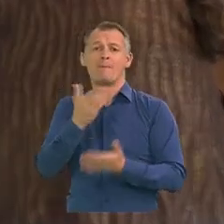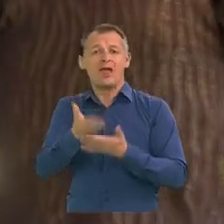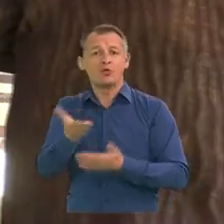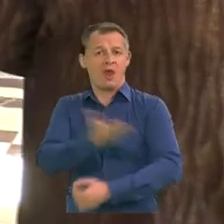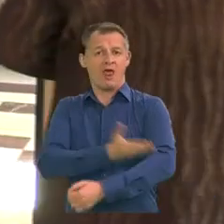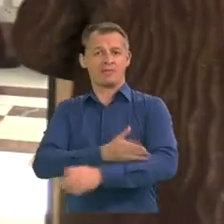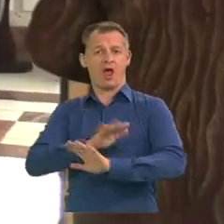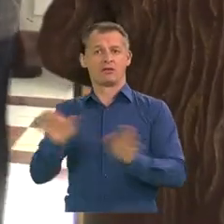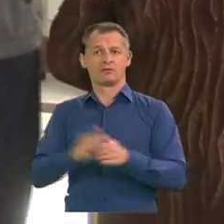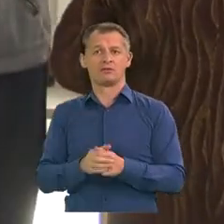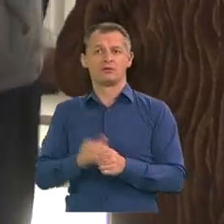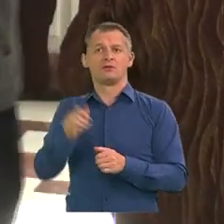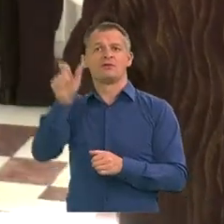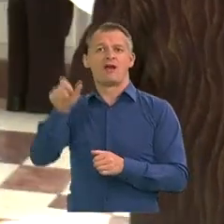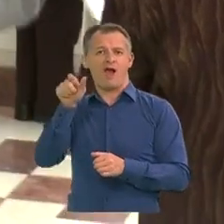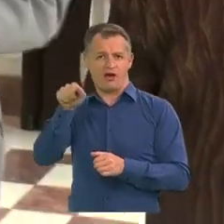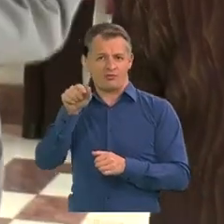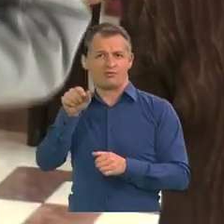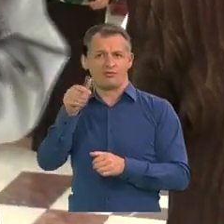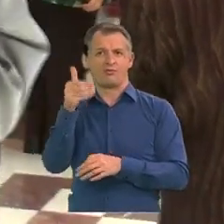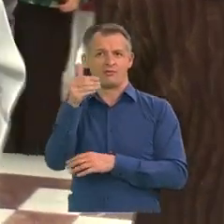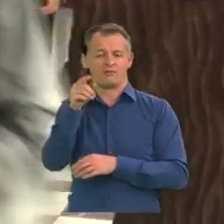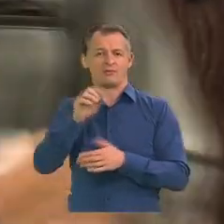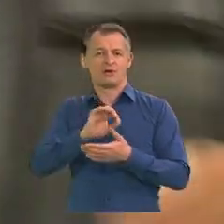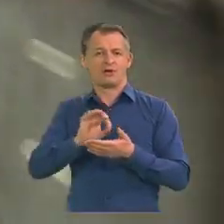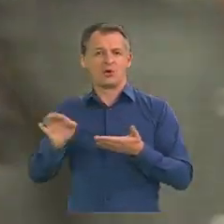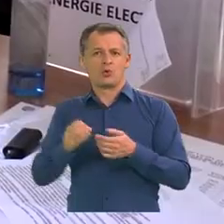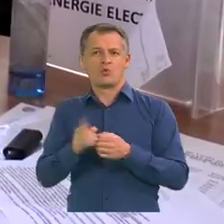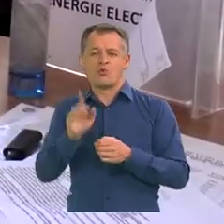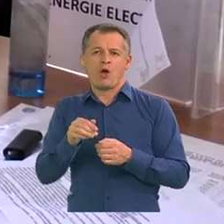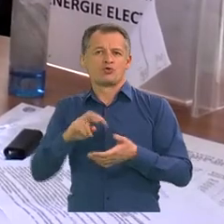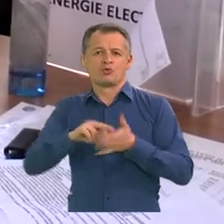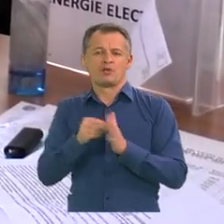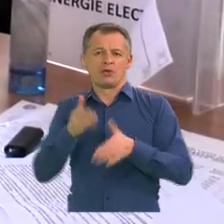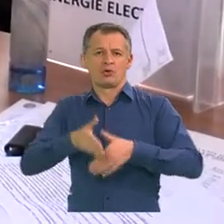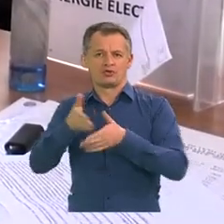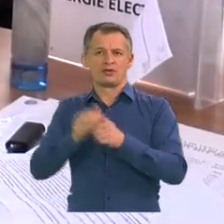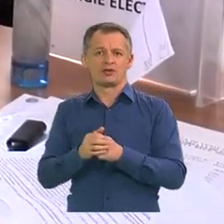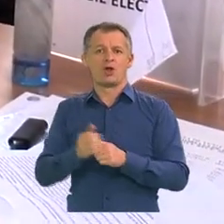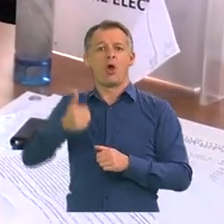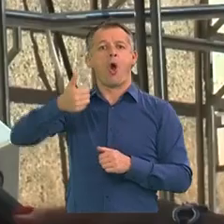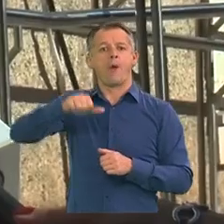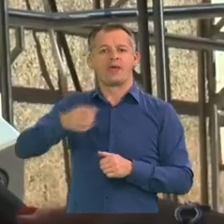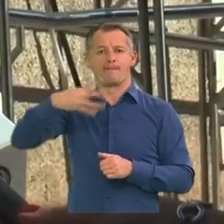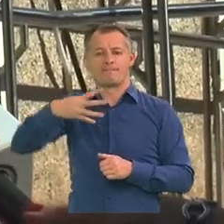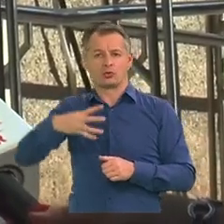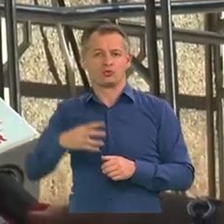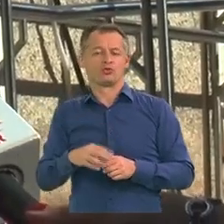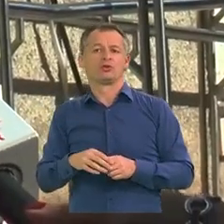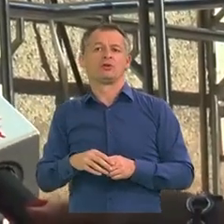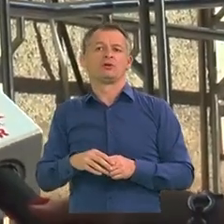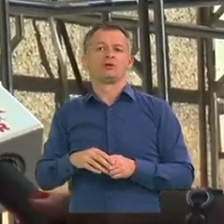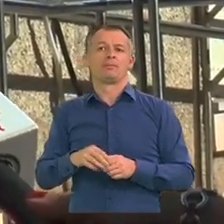nu au soluții ca să evite aglomerația. Pe ajutoare de încălzire până la momentul ăsta s-au depus 1046 de cereri pentru sezonul